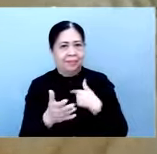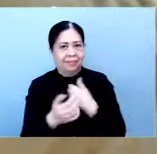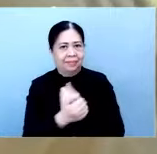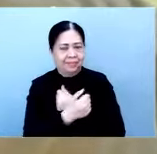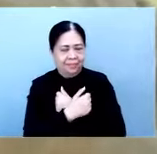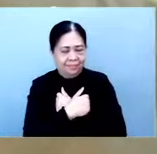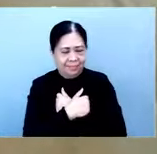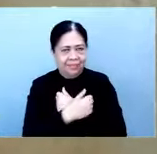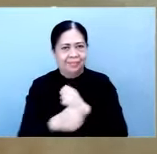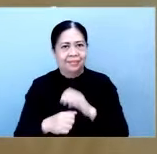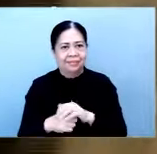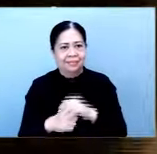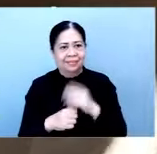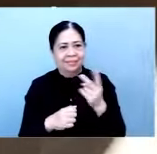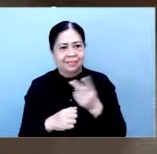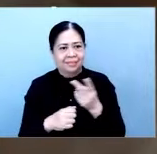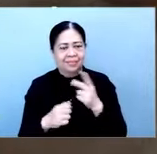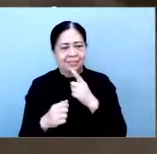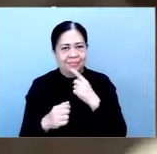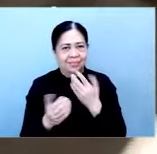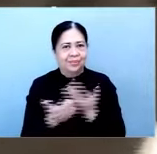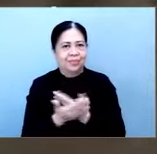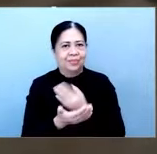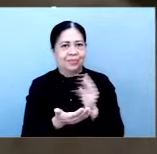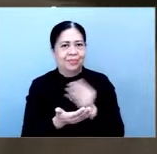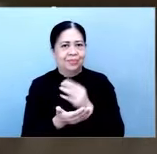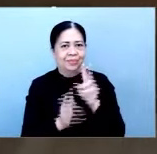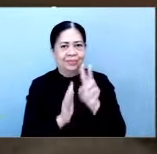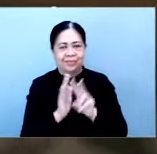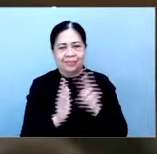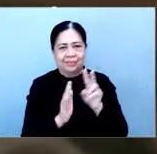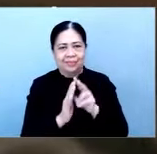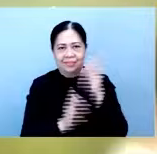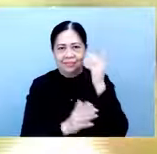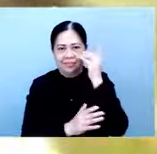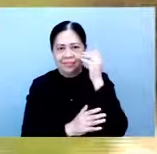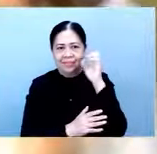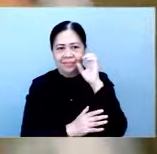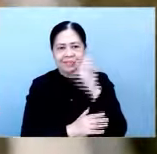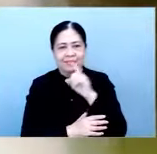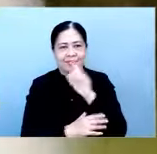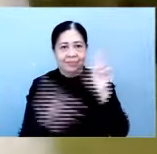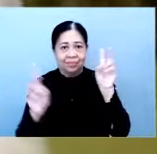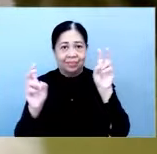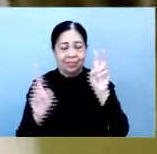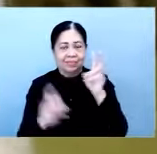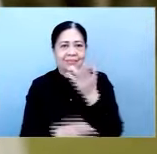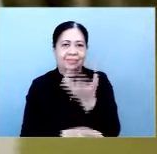Maris Racal at Anthony Jennings sa bagong music video ni Darren Espanto na Iyo.